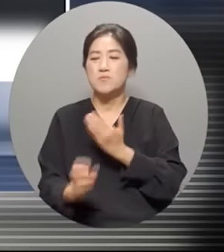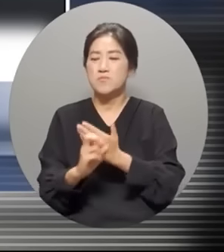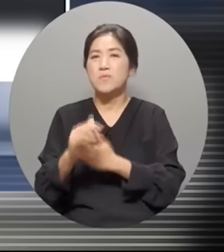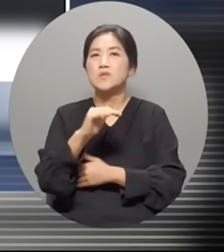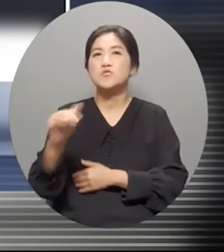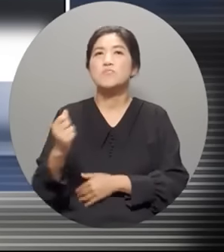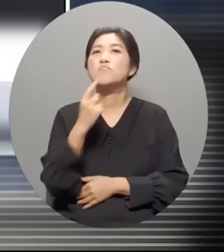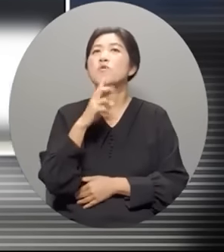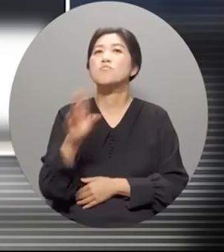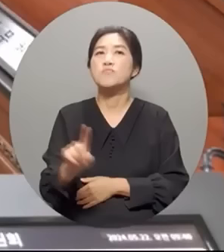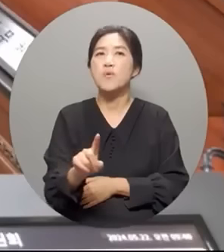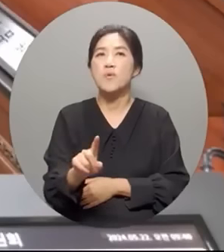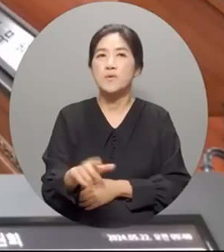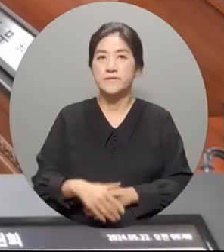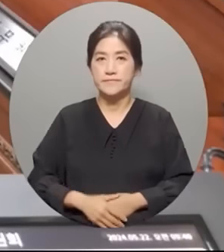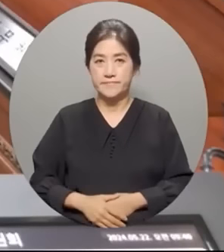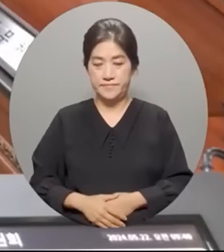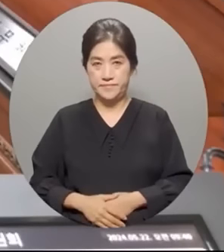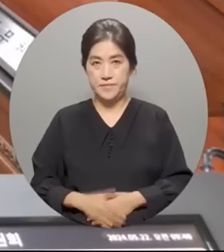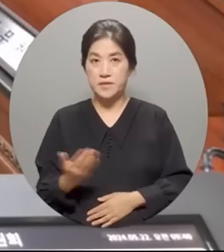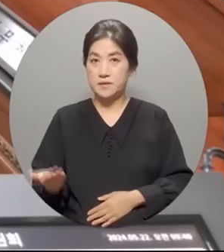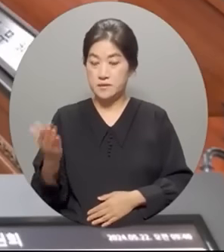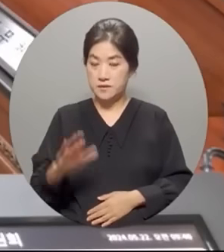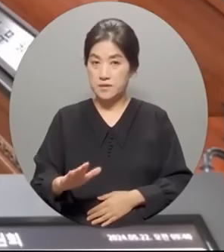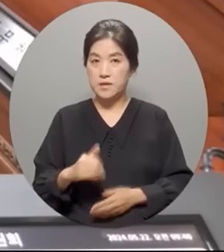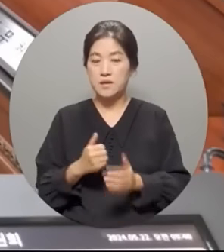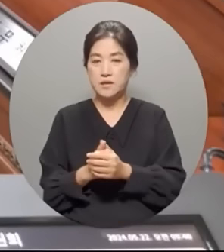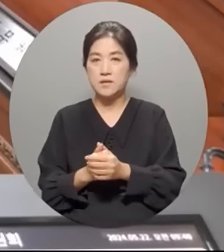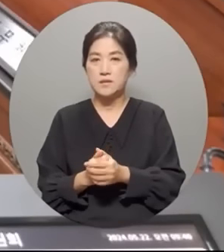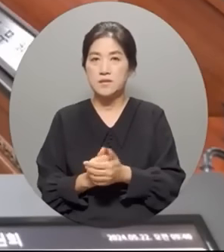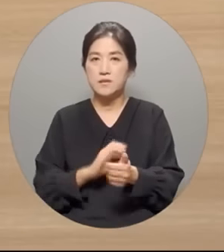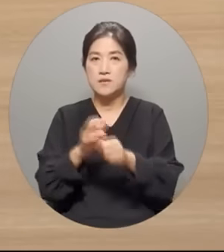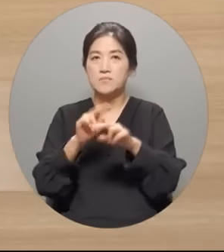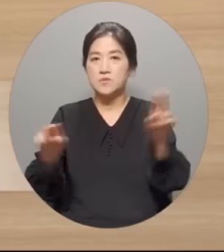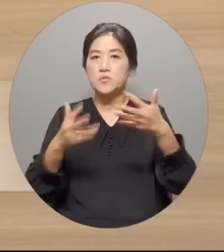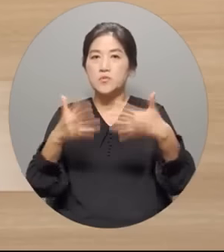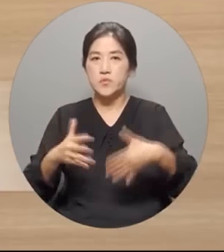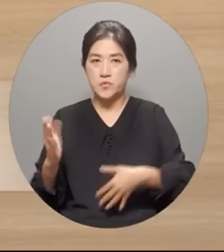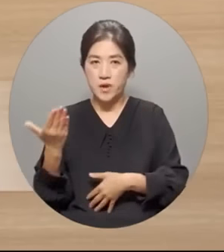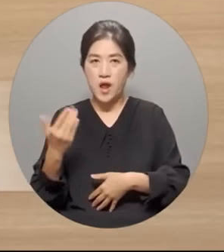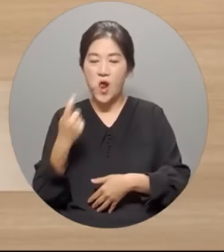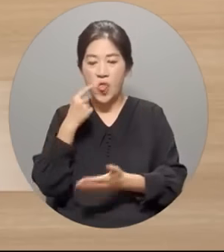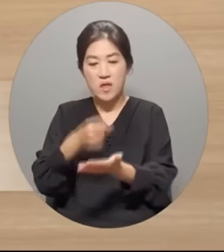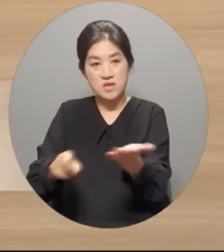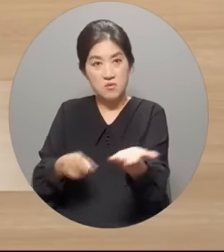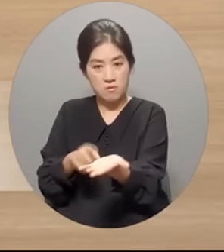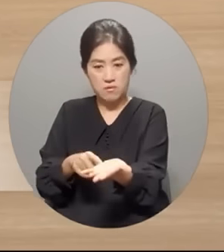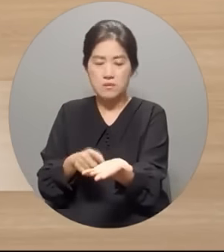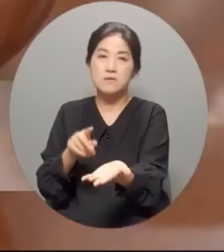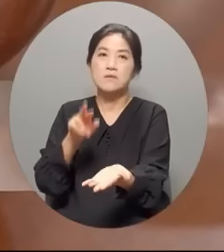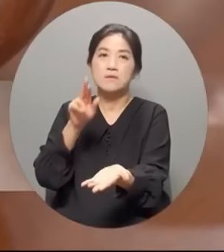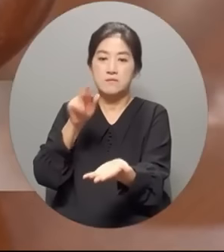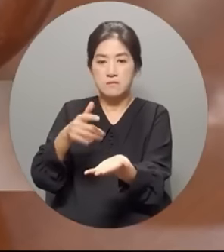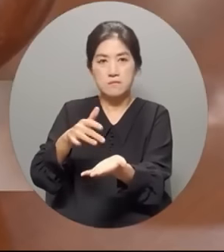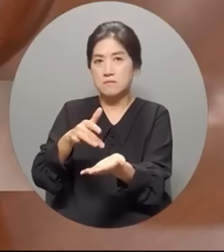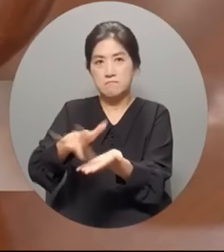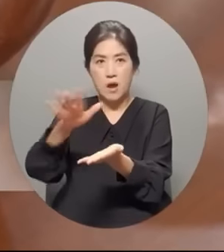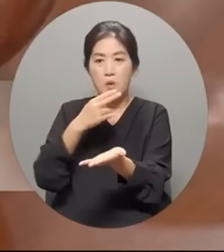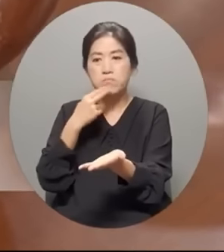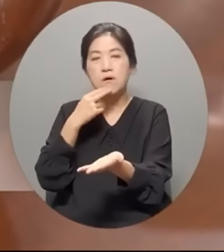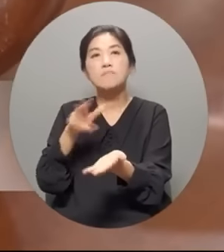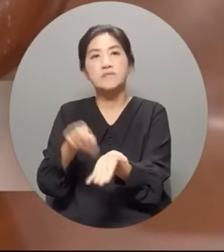기준이 몇 분인지 그러나 선임 취소 사유에 해당하는 허위 이력 기재차관 못하는 등